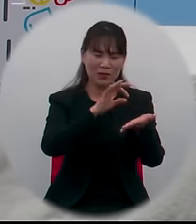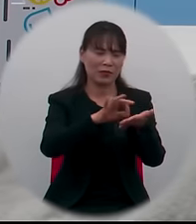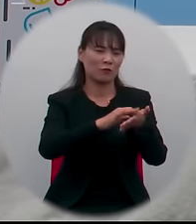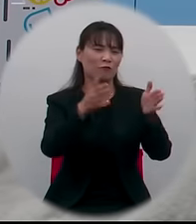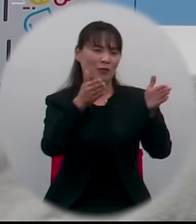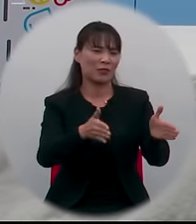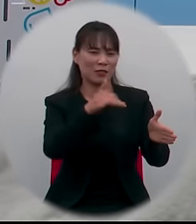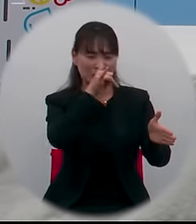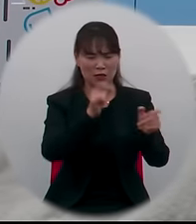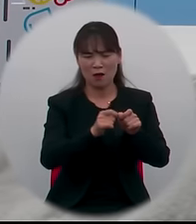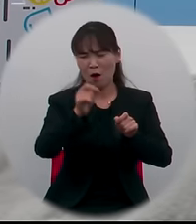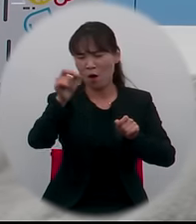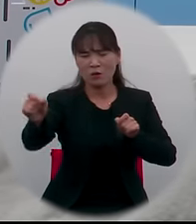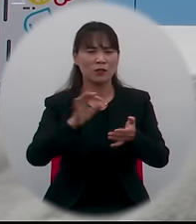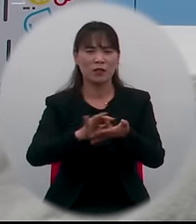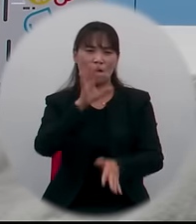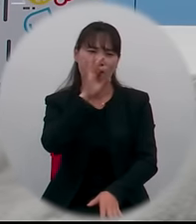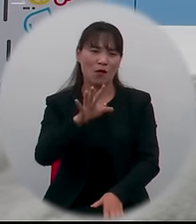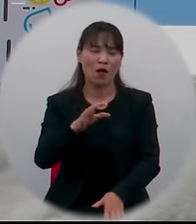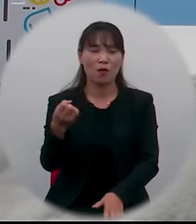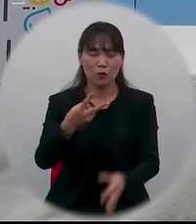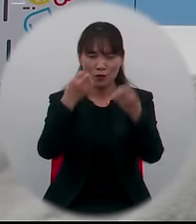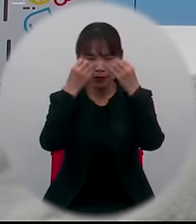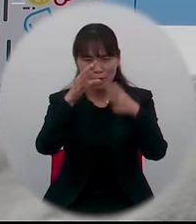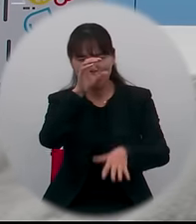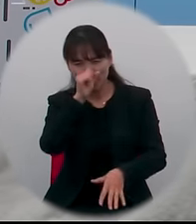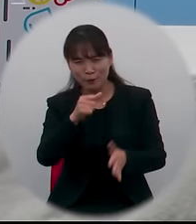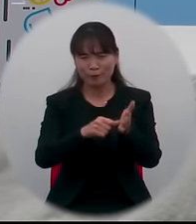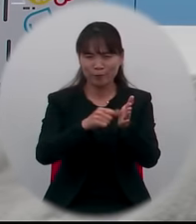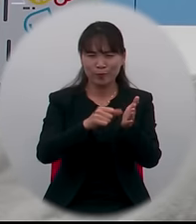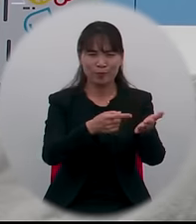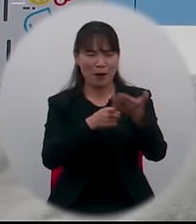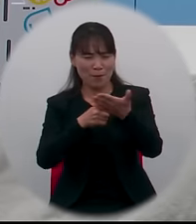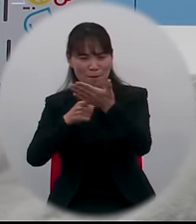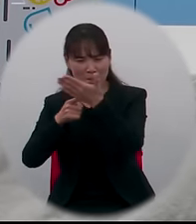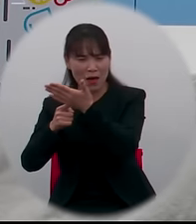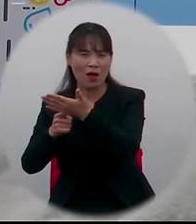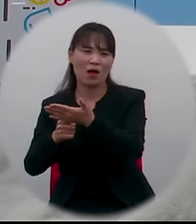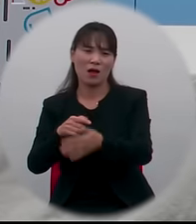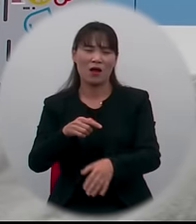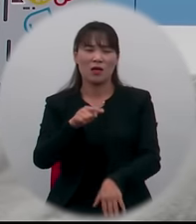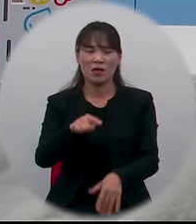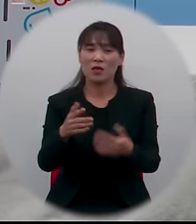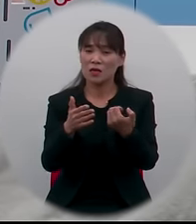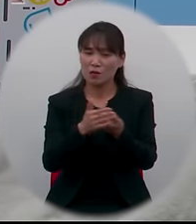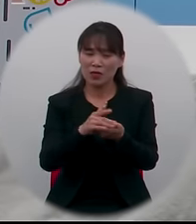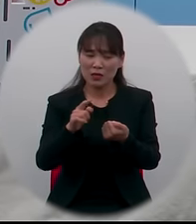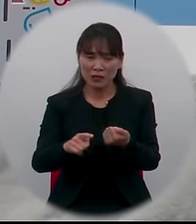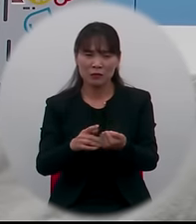수 있는게 아니라 또 새로운 성능좋은 아이템이 나올 때마다 수명이 다하죠 그 본전을 뽑기 위해서 그